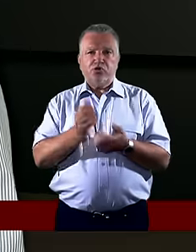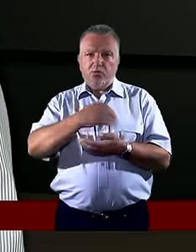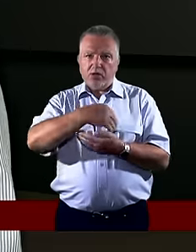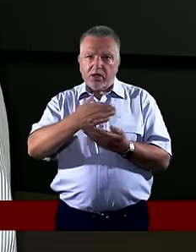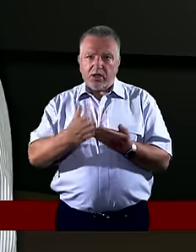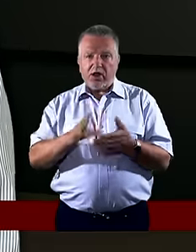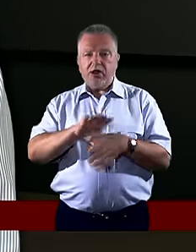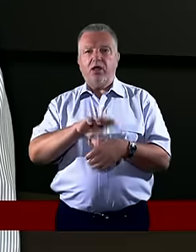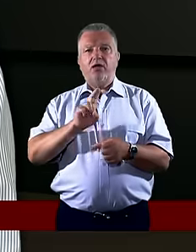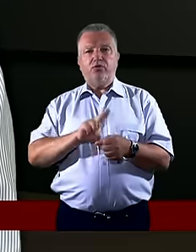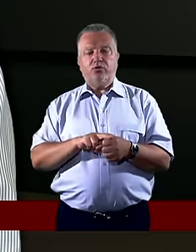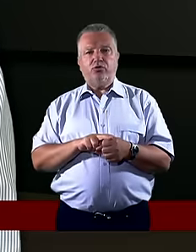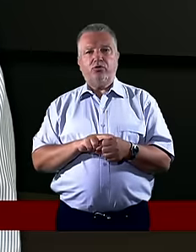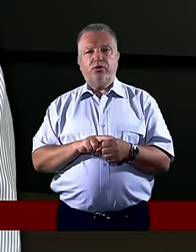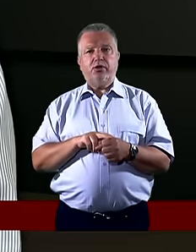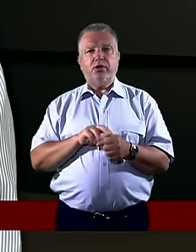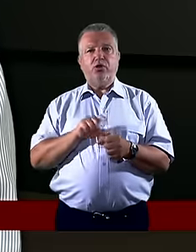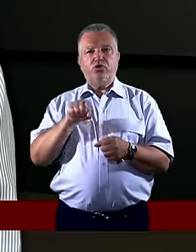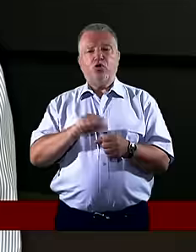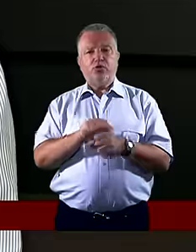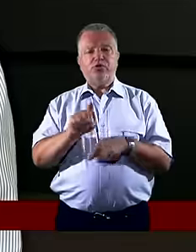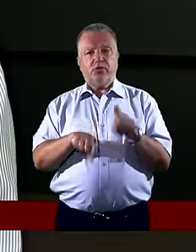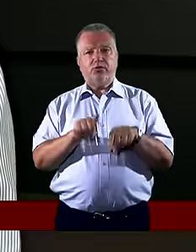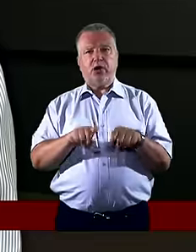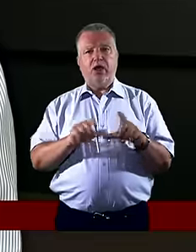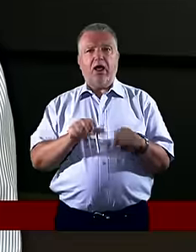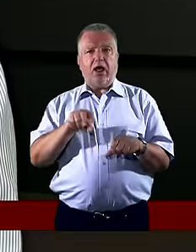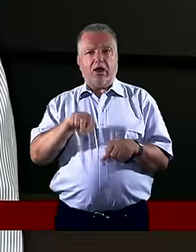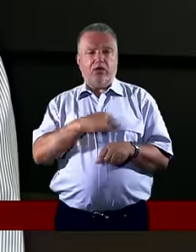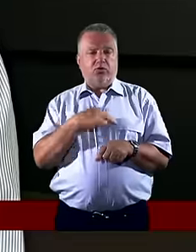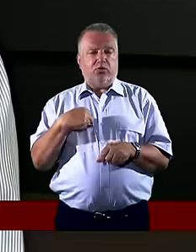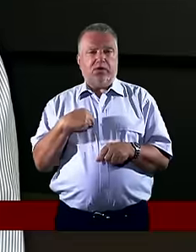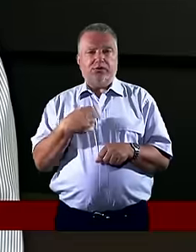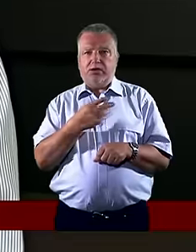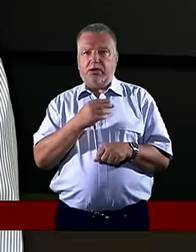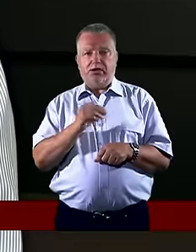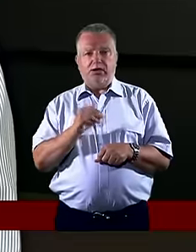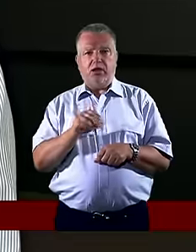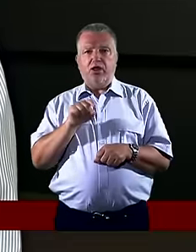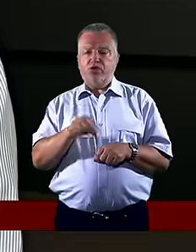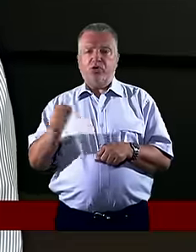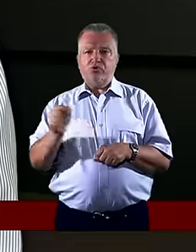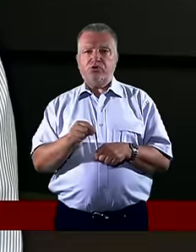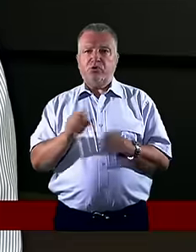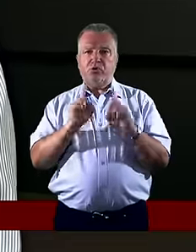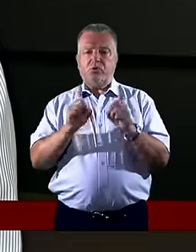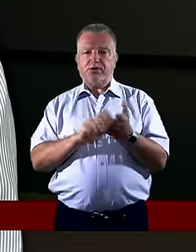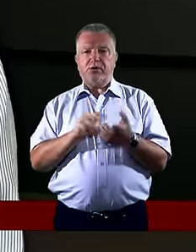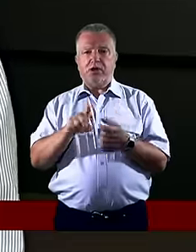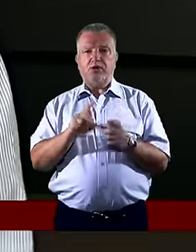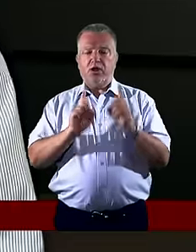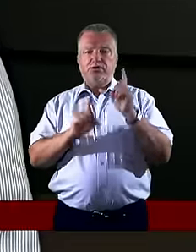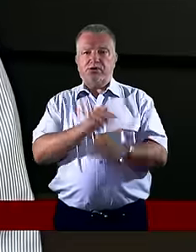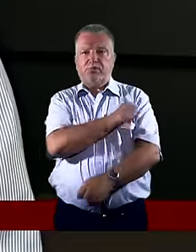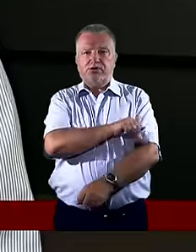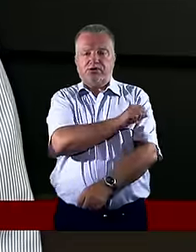naturalne, prawda? A u nas? Jest to bardzo dobre, ale nie w każdej chwili, nie w każdym czasie. Trzeba mieć to na uwadze, bo